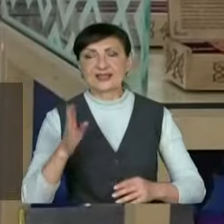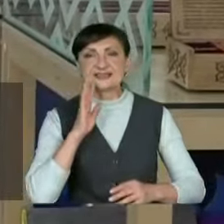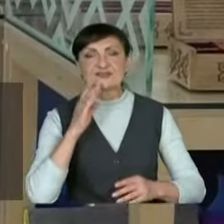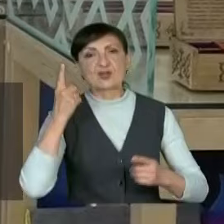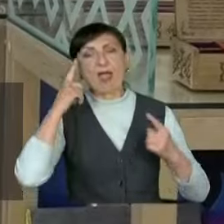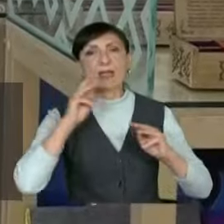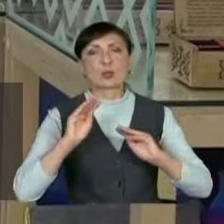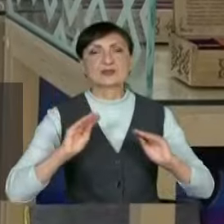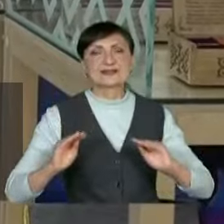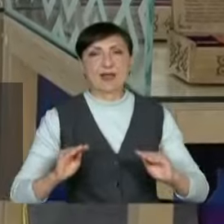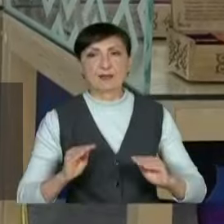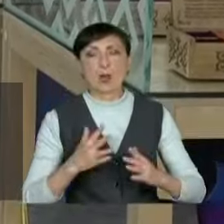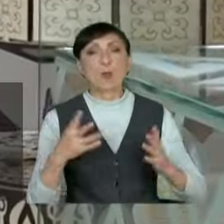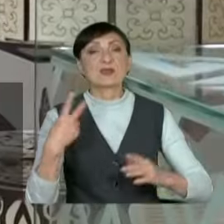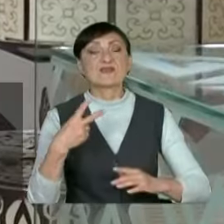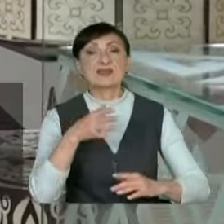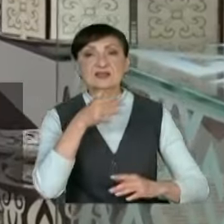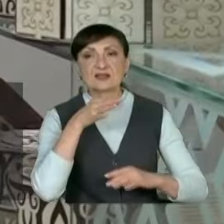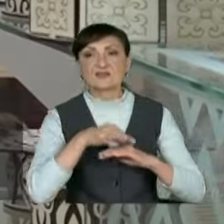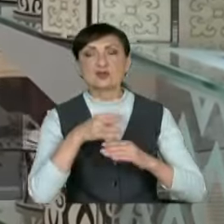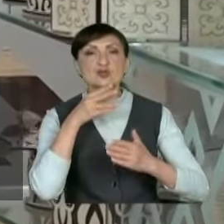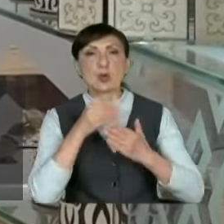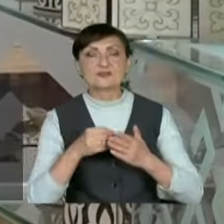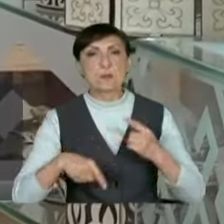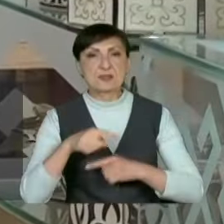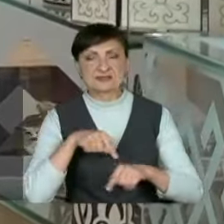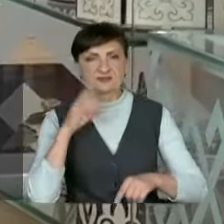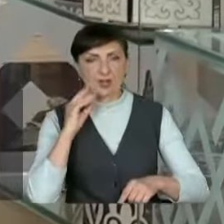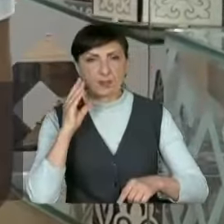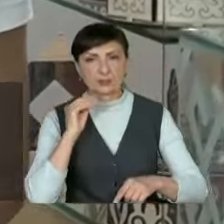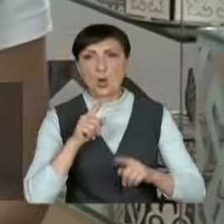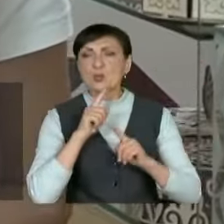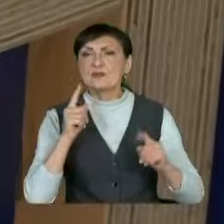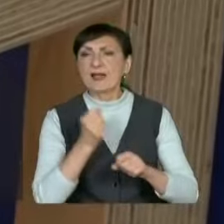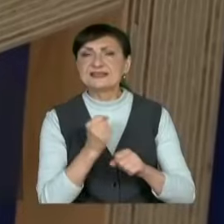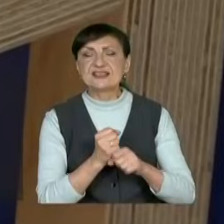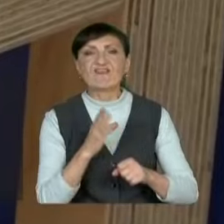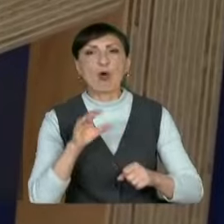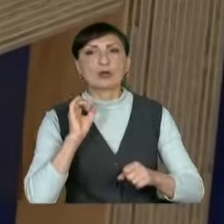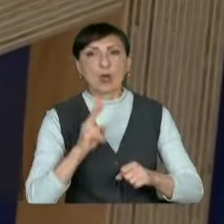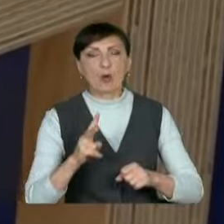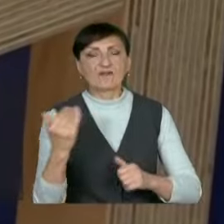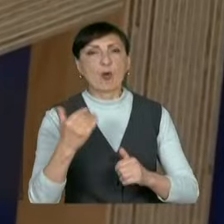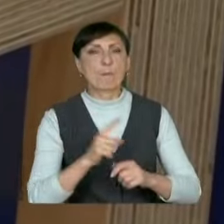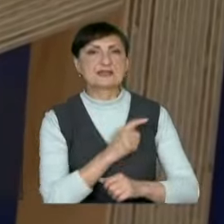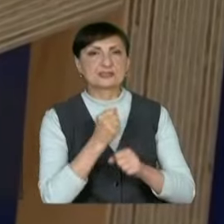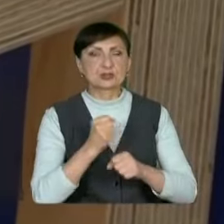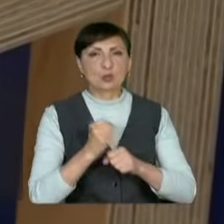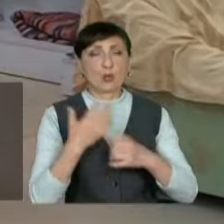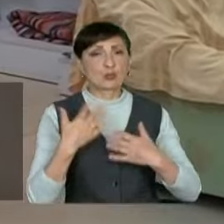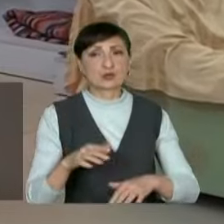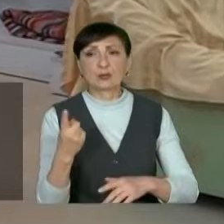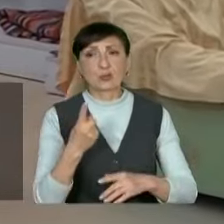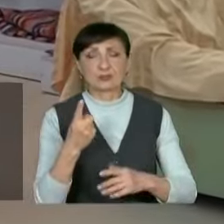Этнодизайнер Айгуль Жансерикова более 20 лет ведет собственное дело в Алматы. Уникальные изделия из войлока, созданные в ее мастерской, уже стали одной